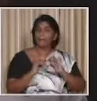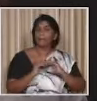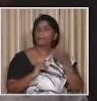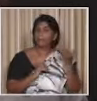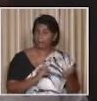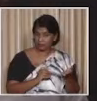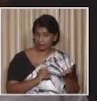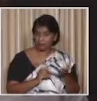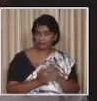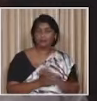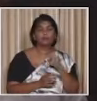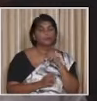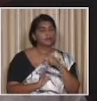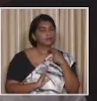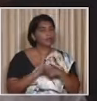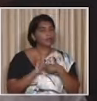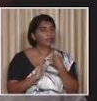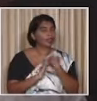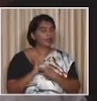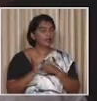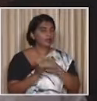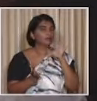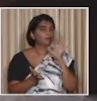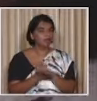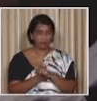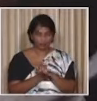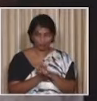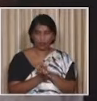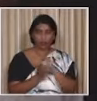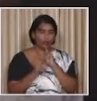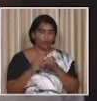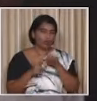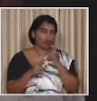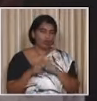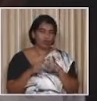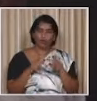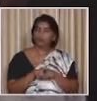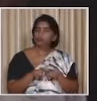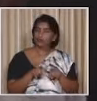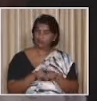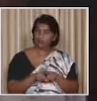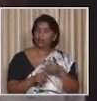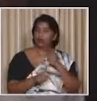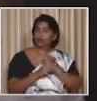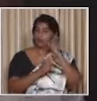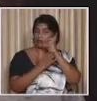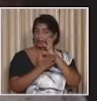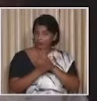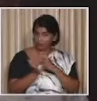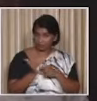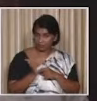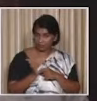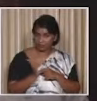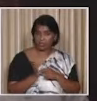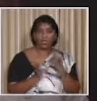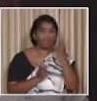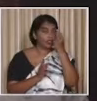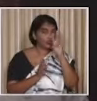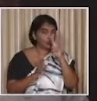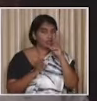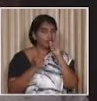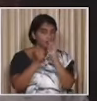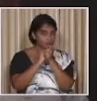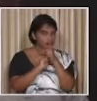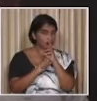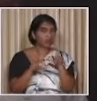පස්සේ ඒක මේ රටේ නීතියක් බවට පත් වෙලා තිබෙනවා. උදාහරණයක් එක්ක ගත්තාම මේ ආණ්ඩුක්‍රම ව්‍යවස්ථාවේ 13 වෙනි